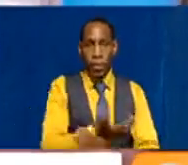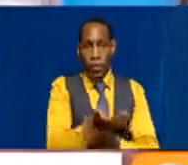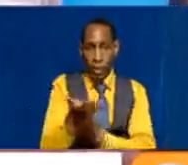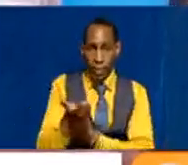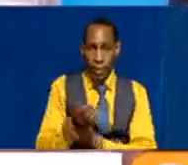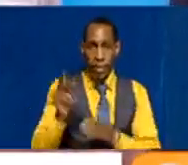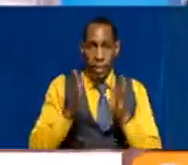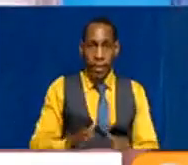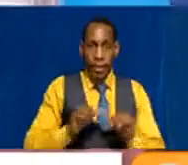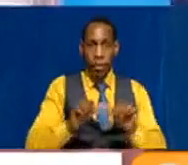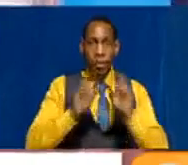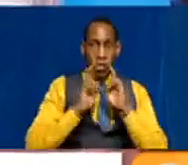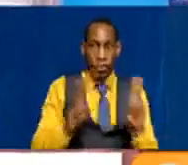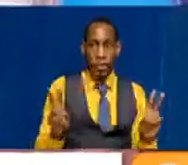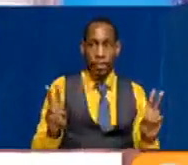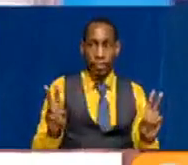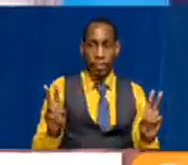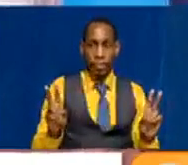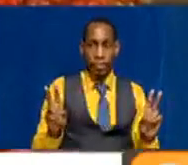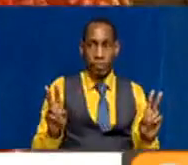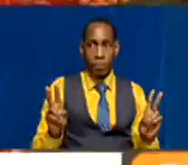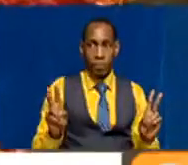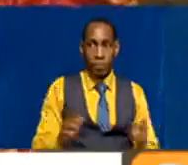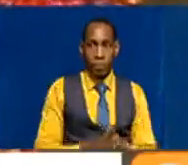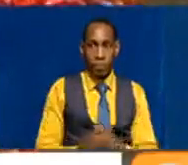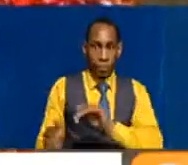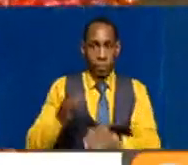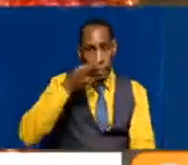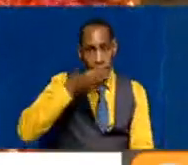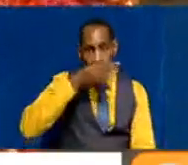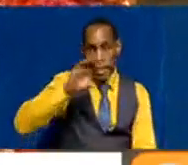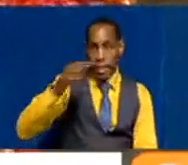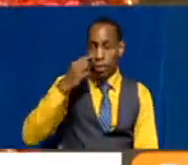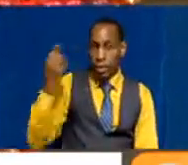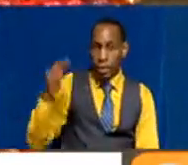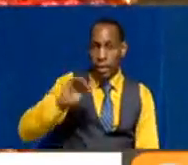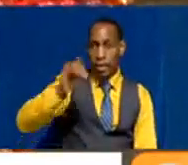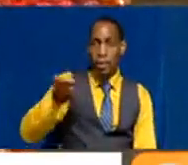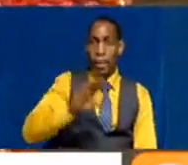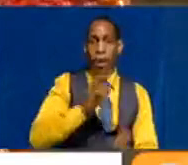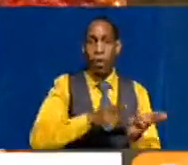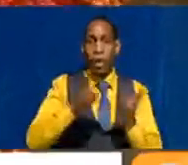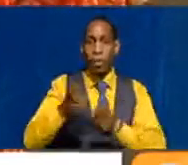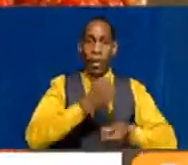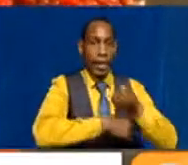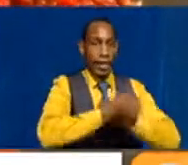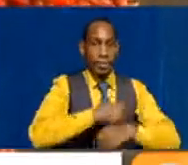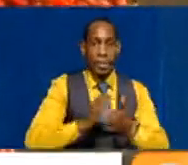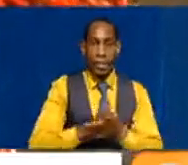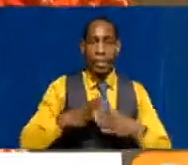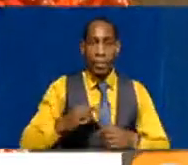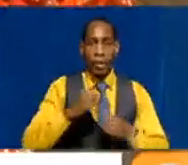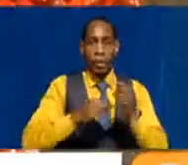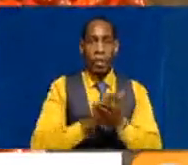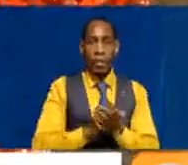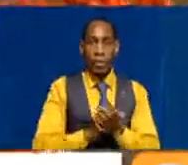watu wa Kenya kae na amani, tuendelee na kasi yetu. In Nyeri County, Nyeri Town is back to normalcy with residents going about their